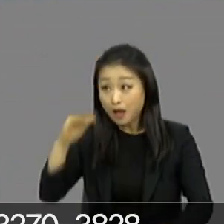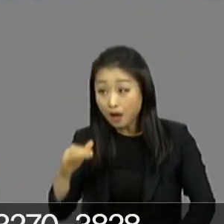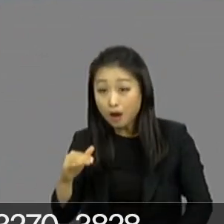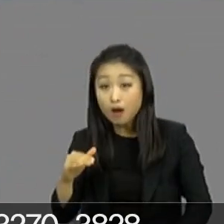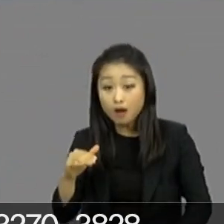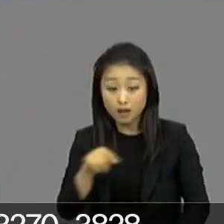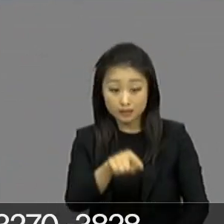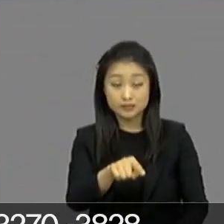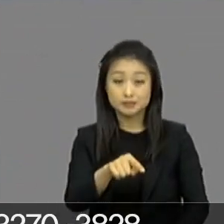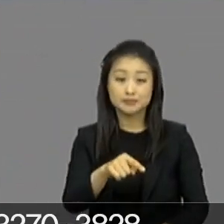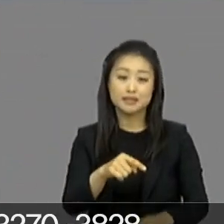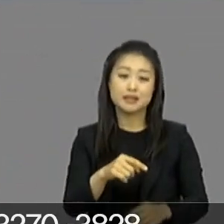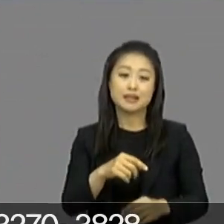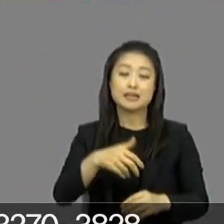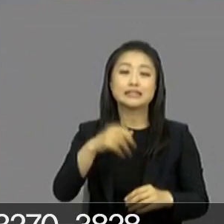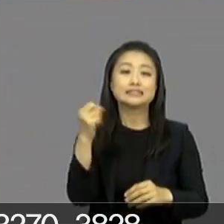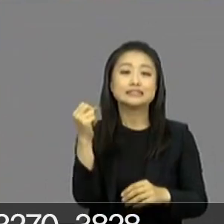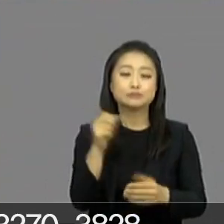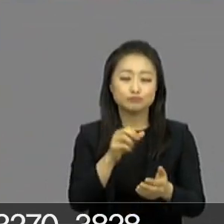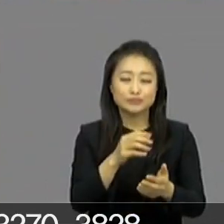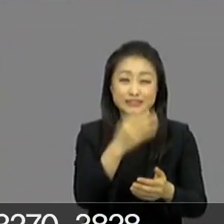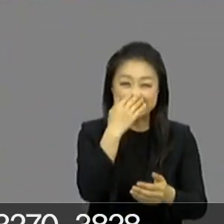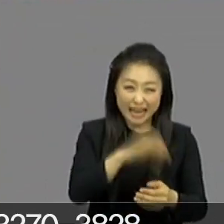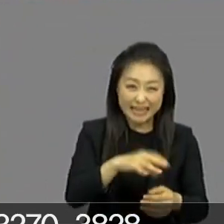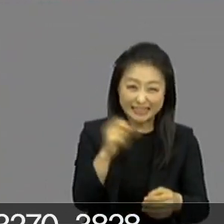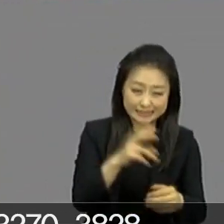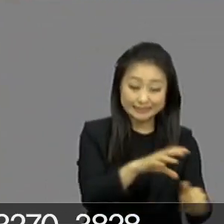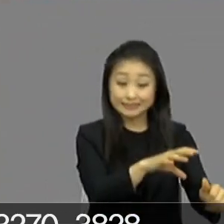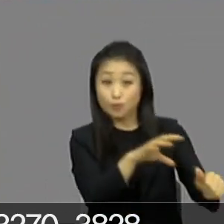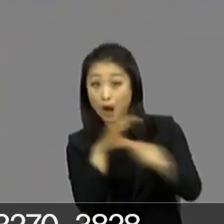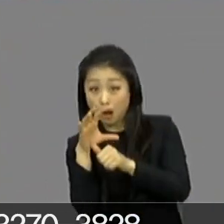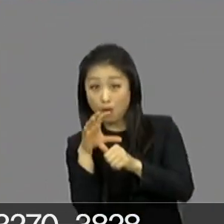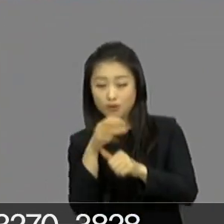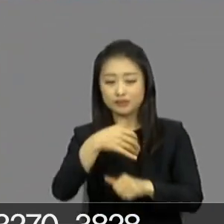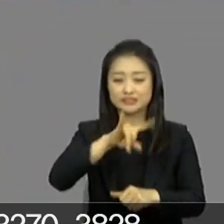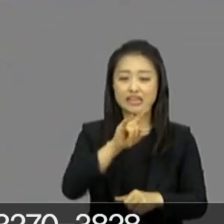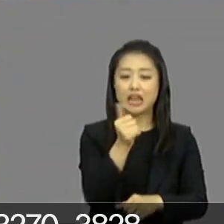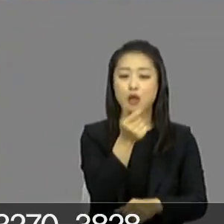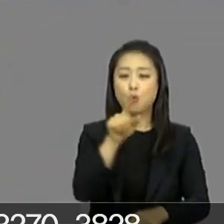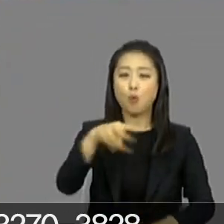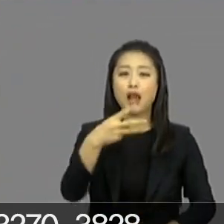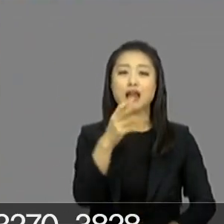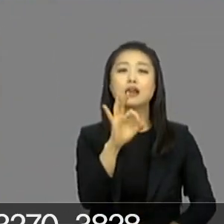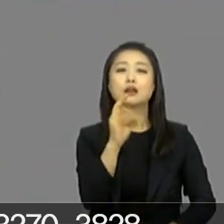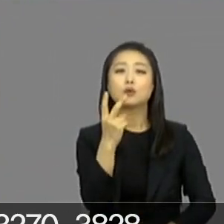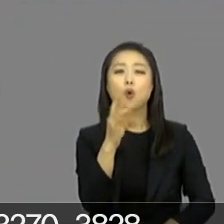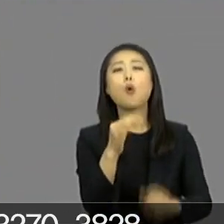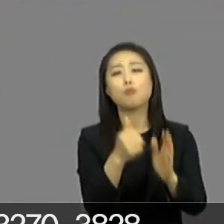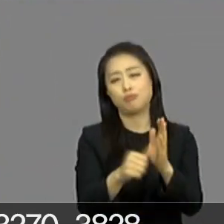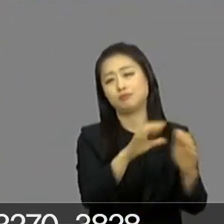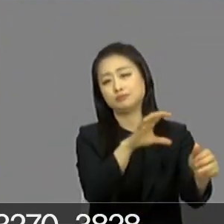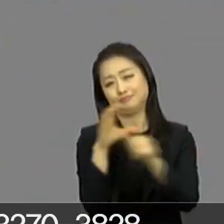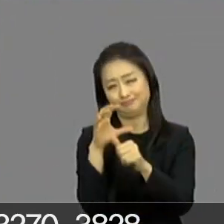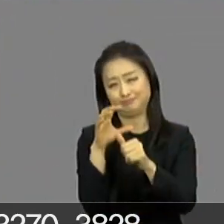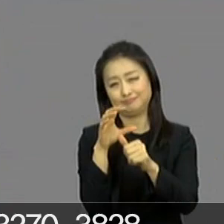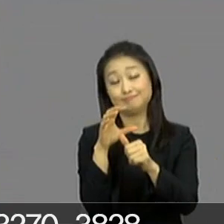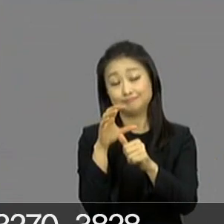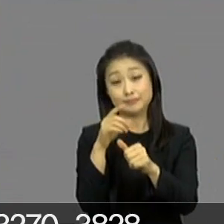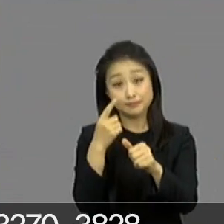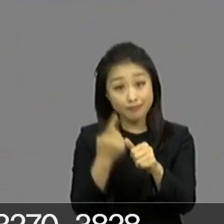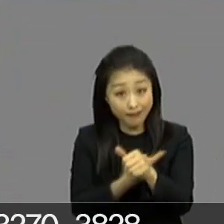문제들 때문에 재활용이 가능한 어제 g 를 씁니다 그리고 이제 그것이 일종의 그 새로운